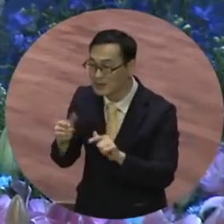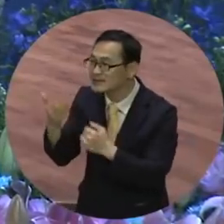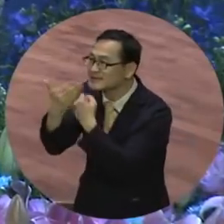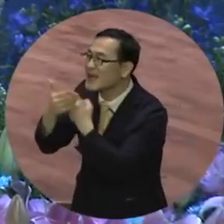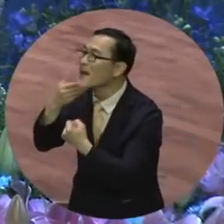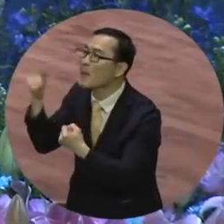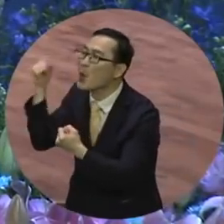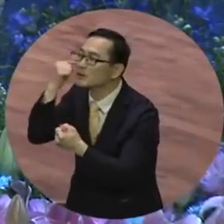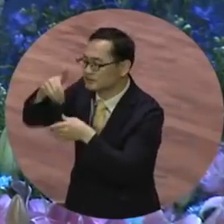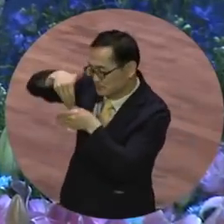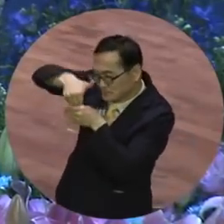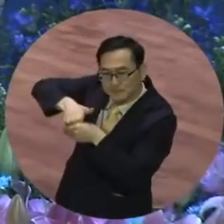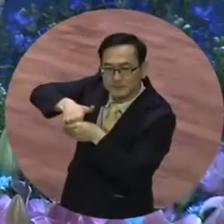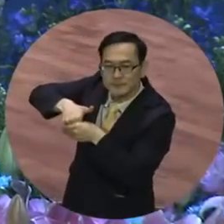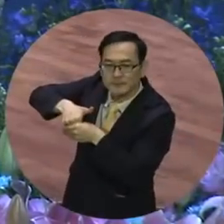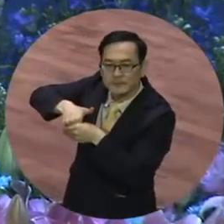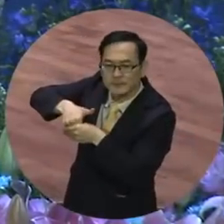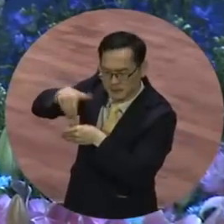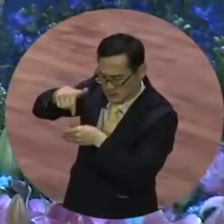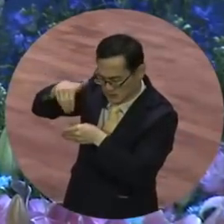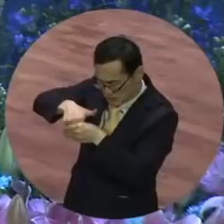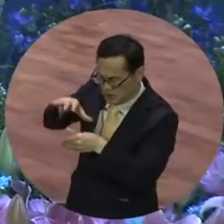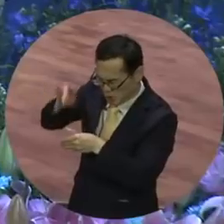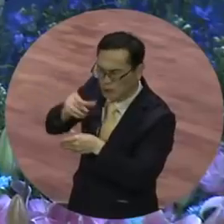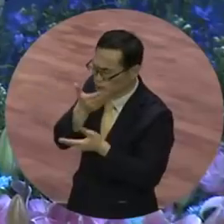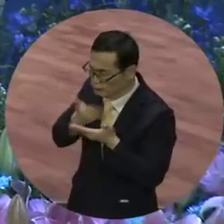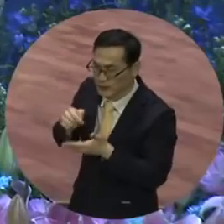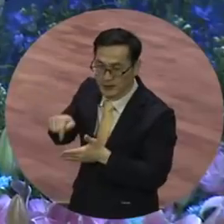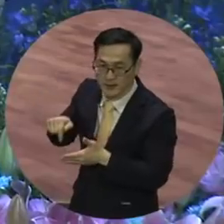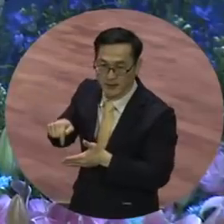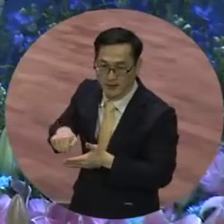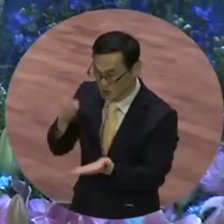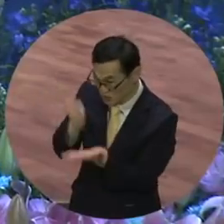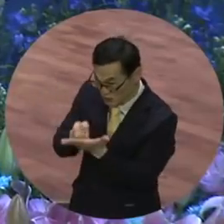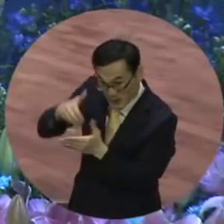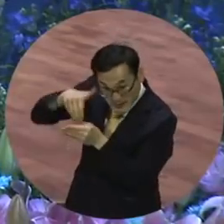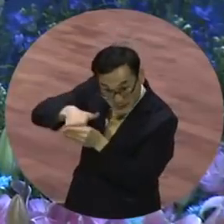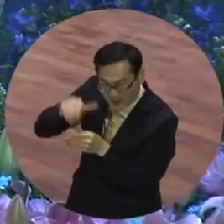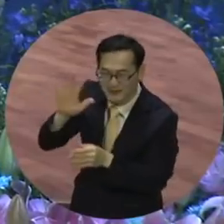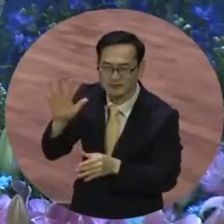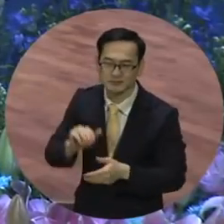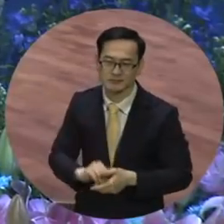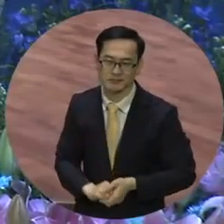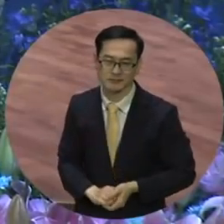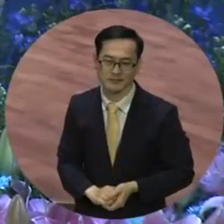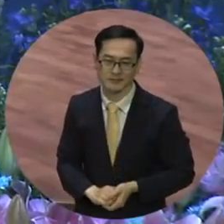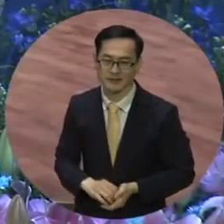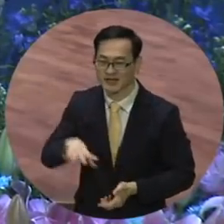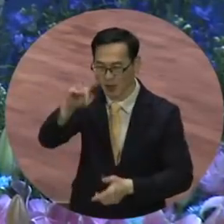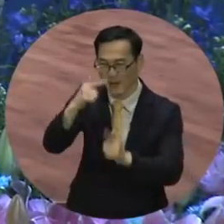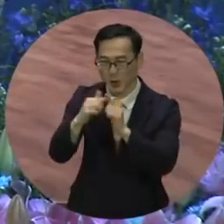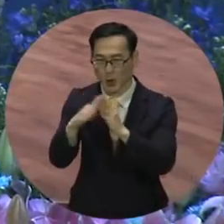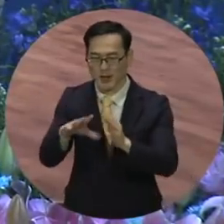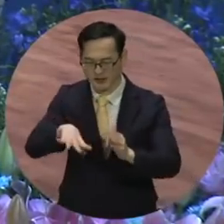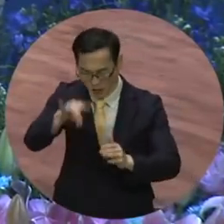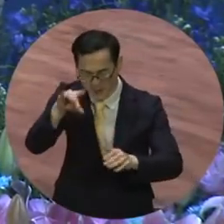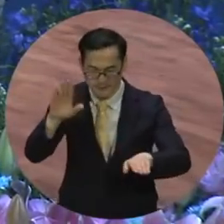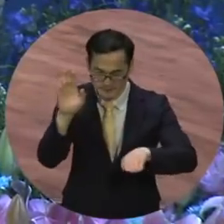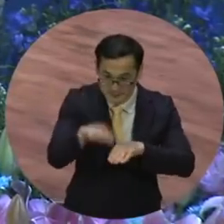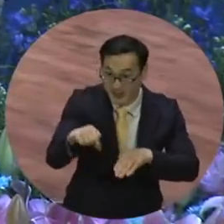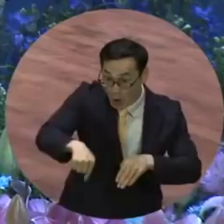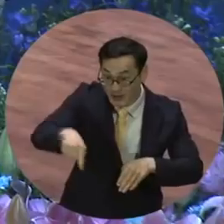심겨져야 돼요. 그래서 우리 교회 처음에 불순자리에다가 우리 교회 처음 나와서 예수를 믿은